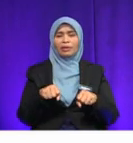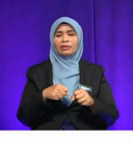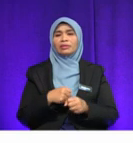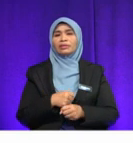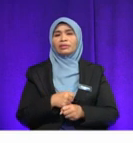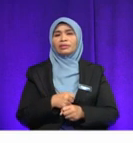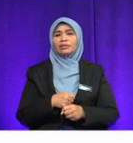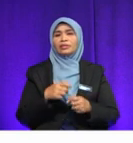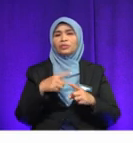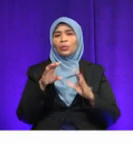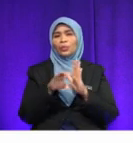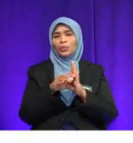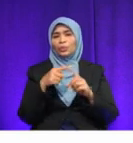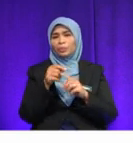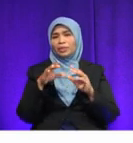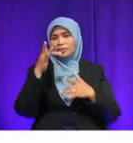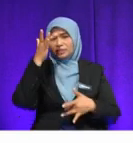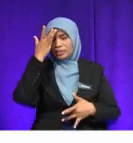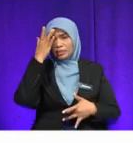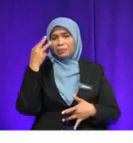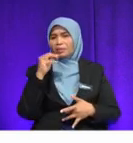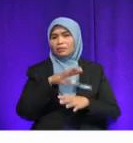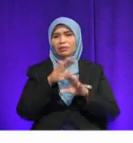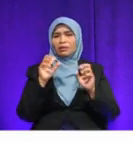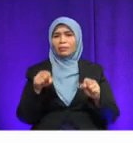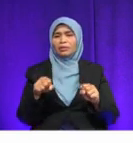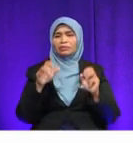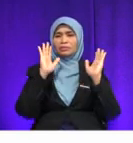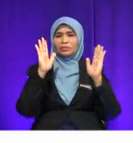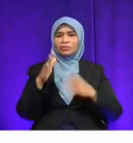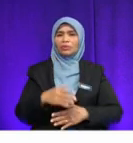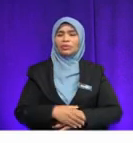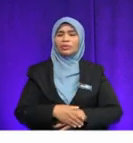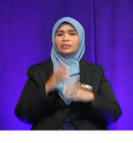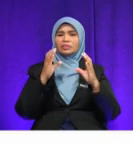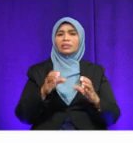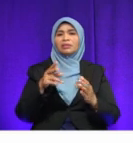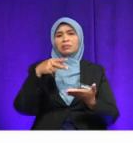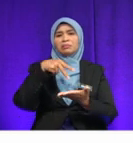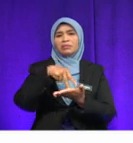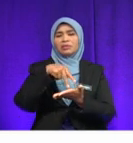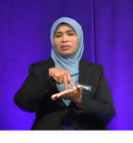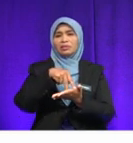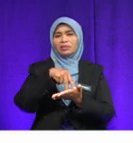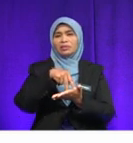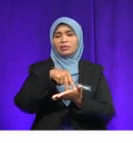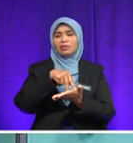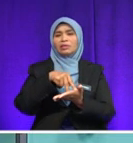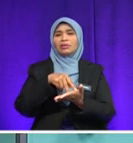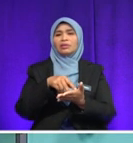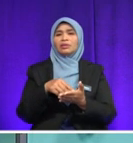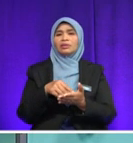bila dia sakit maka dia tidak mampu untuk salat secara berdiri diantara rukun salatnya